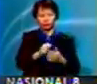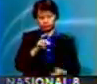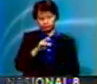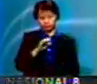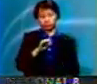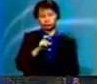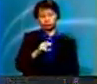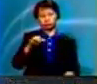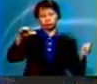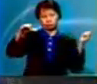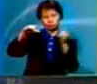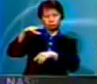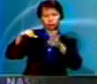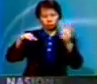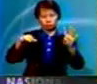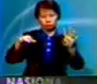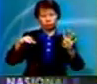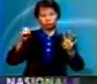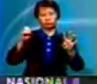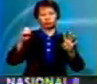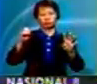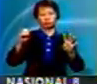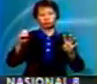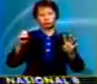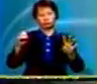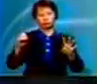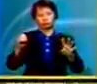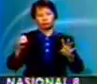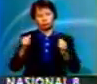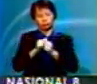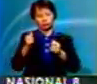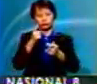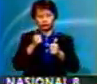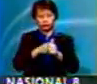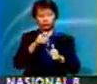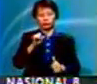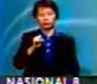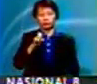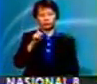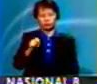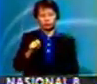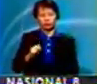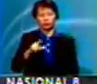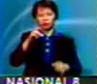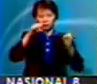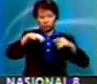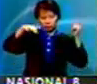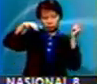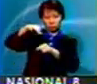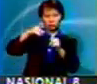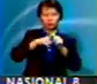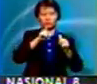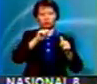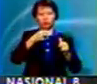Valera menjaringkan 4 gol untuk mendahului Timor Leste 4-0 di babak pertama perlawanan. Gol Australia dijaringkan